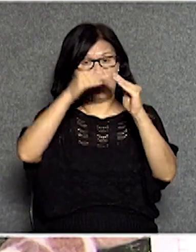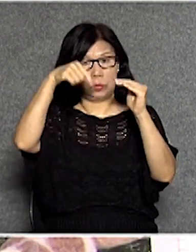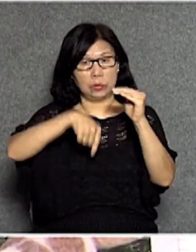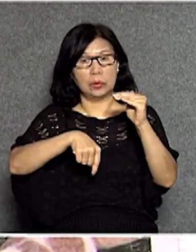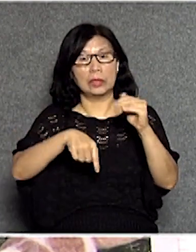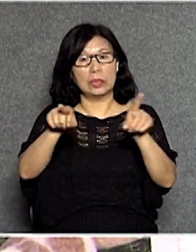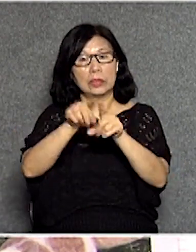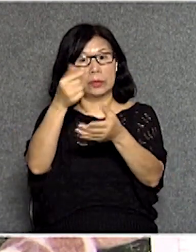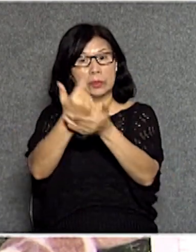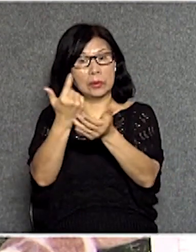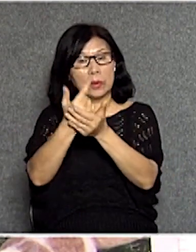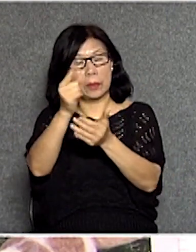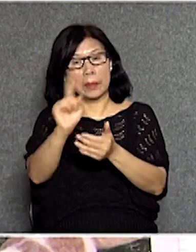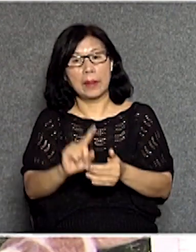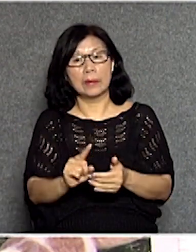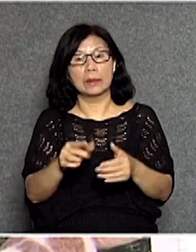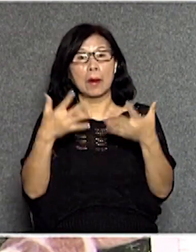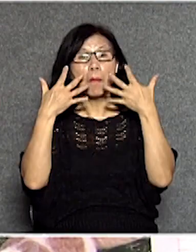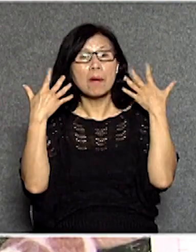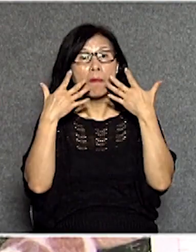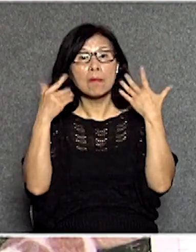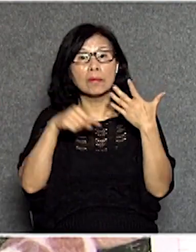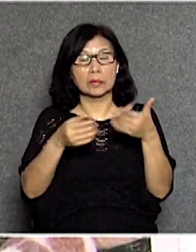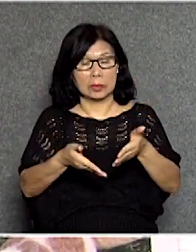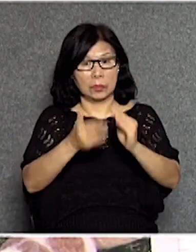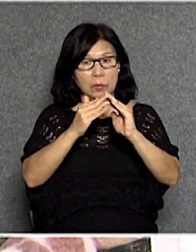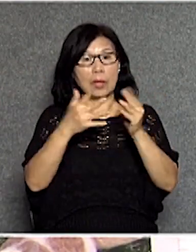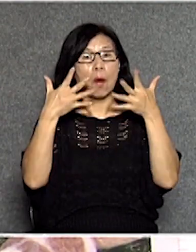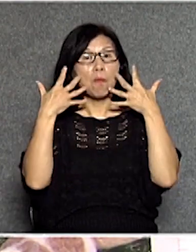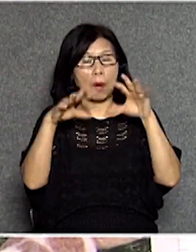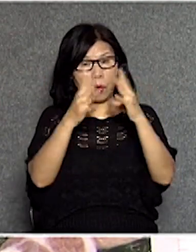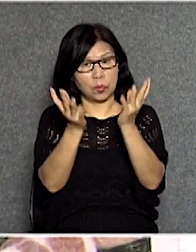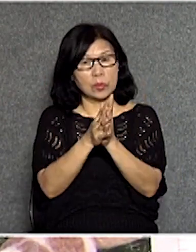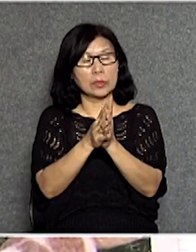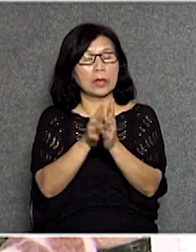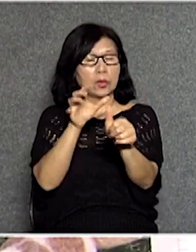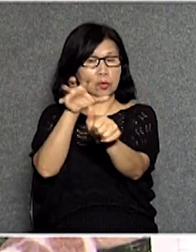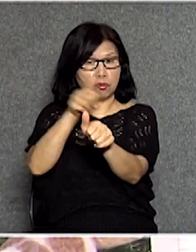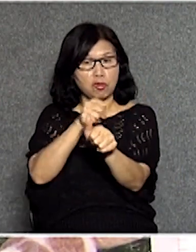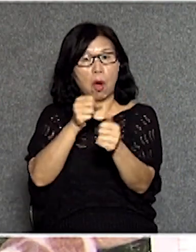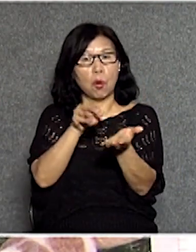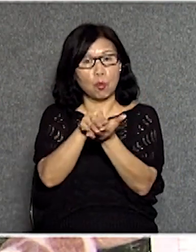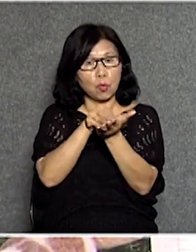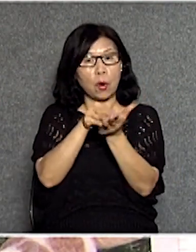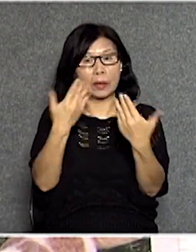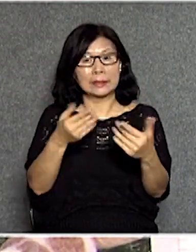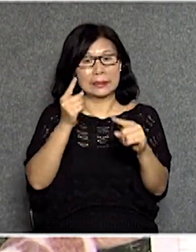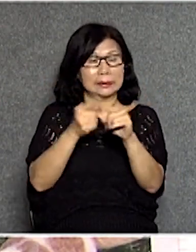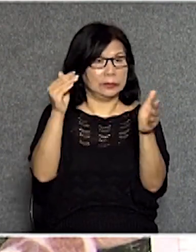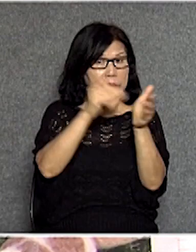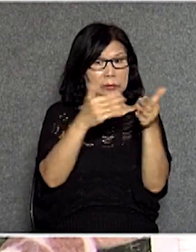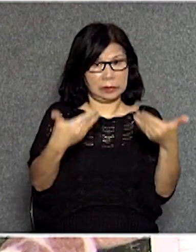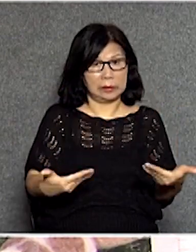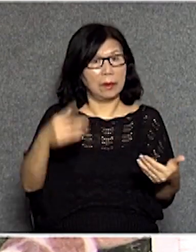主要咧就係、是、咧就啲、是、貓。成立的貓隊怎樣係捉老鼠，並係而家咧係美